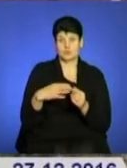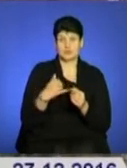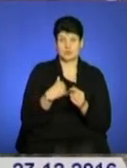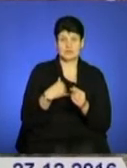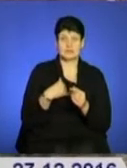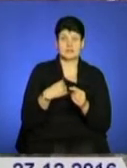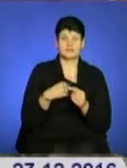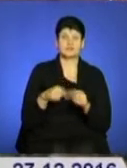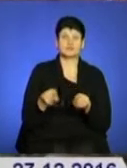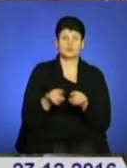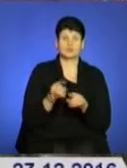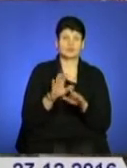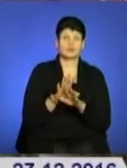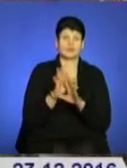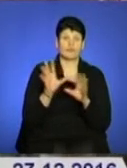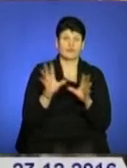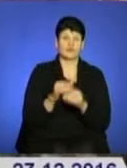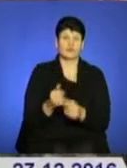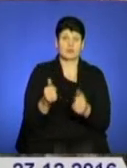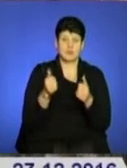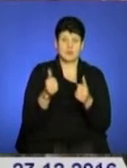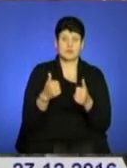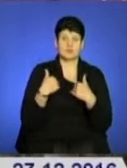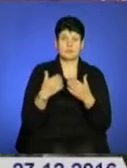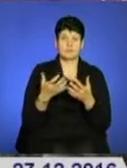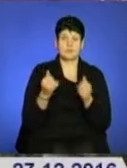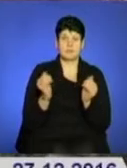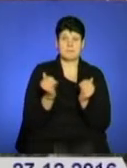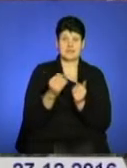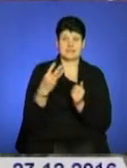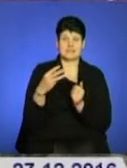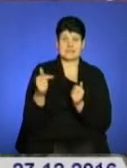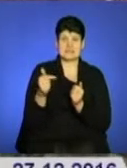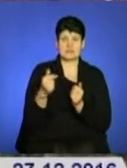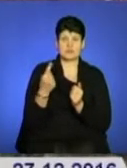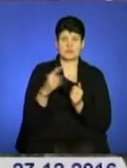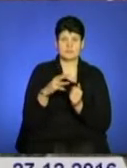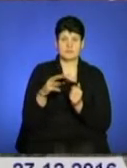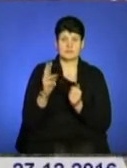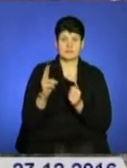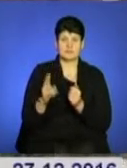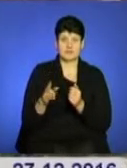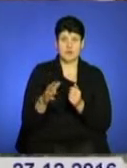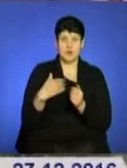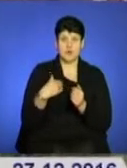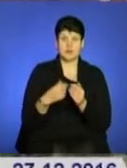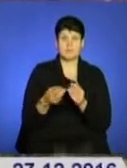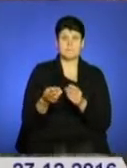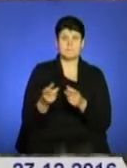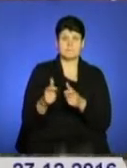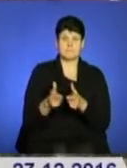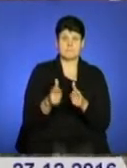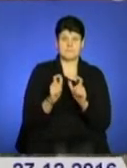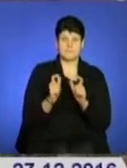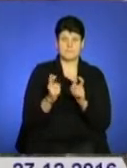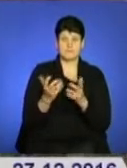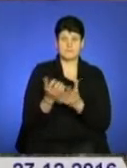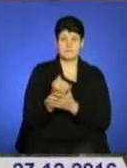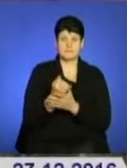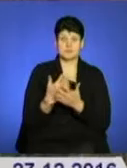все класно, і ми отримуємо менше, ніж 30 гривень за метр квадратний. А коли рахунки прийшли, виявилося, що ціна десь